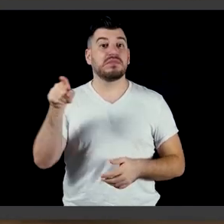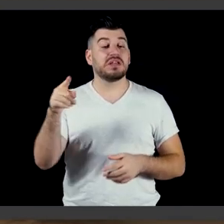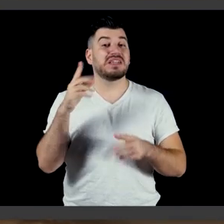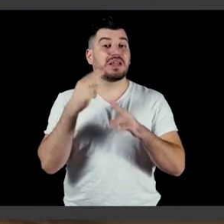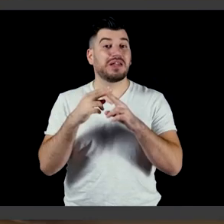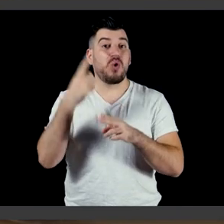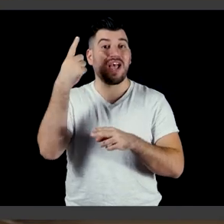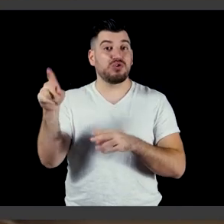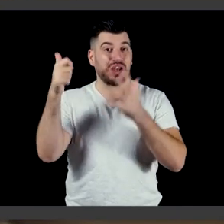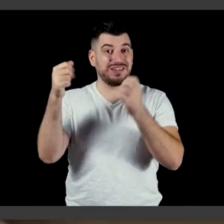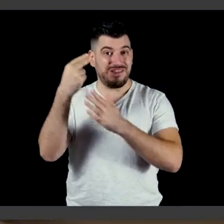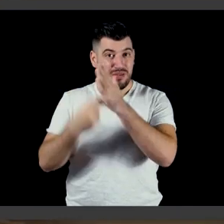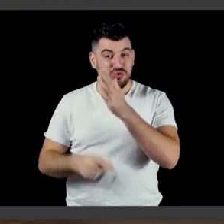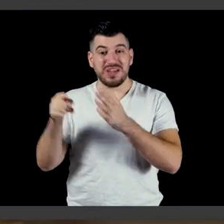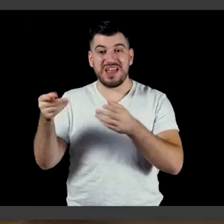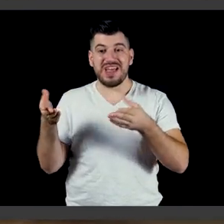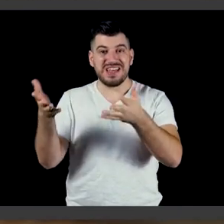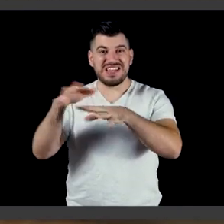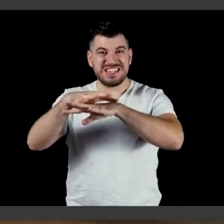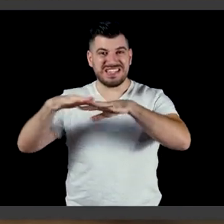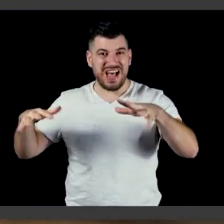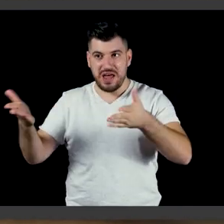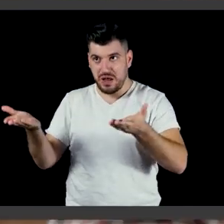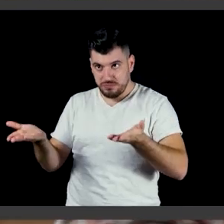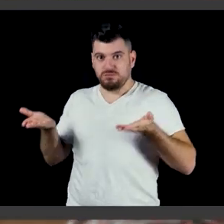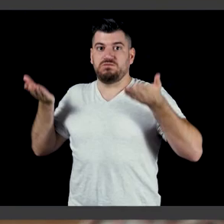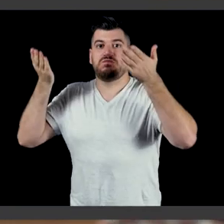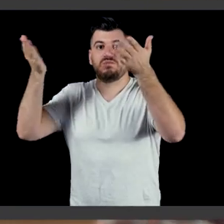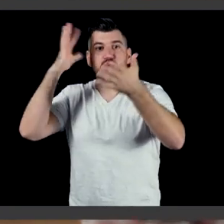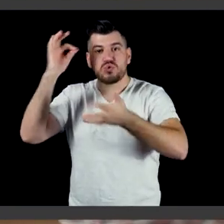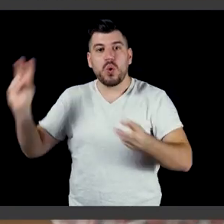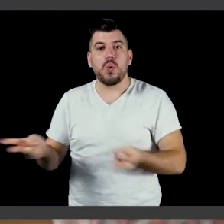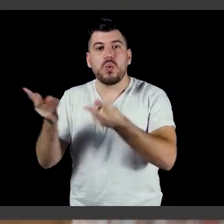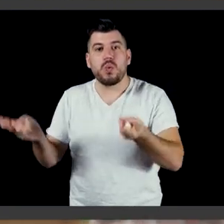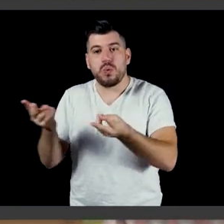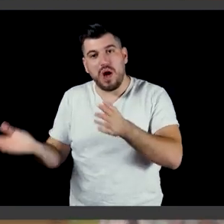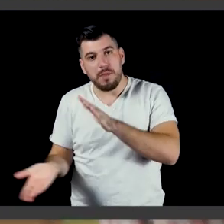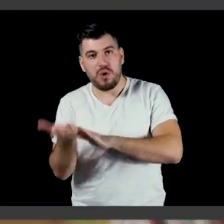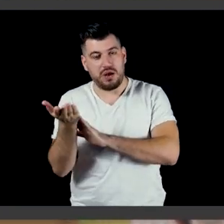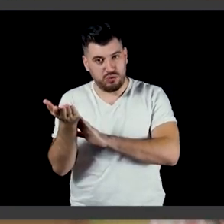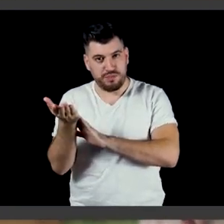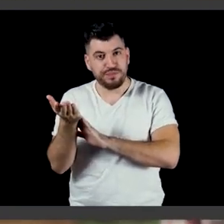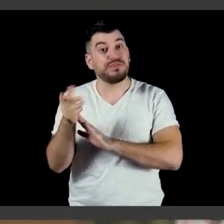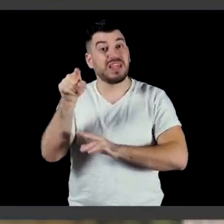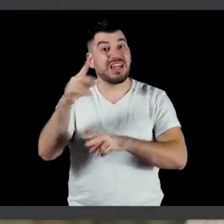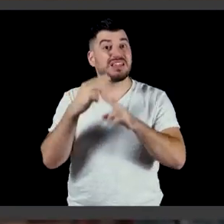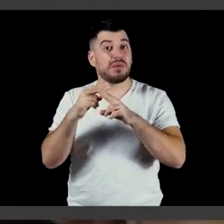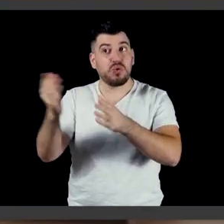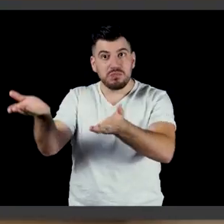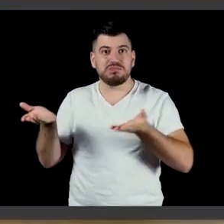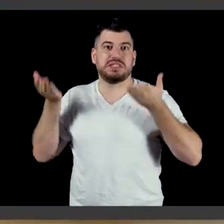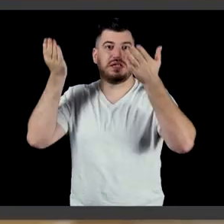όσο πιο ψηλά γίνεται. Γιατί θέλουμε όταν ψήνετε να ψήνετε από κάτω και να γίνει τραγανή από κάτω η πορτοκαλόπιτά μας. Είναι πολύ βασικό να την βάλουμε ψηλά.